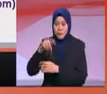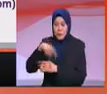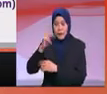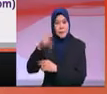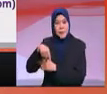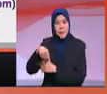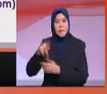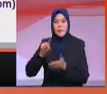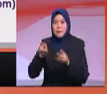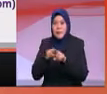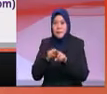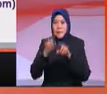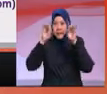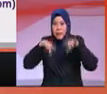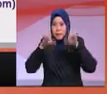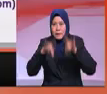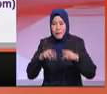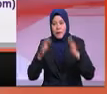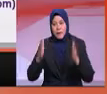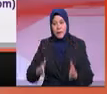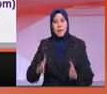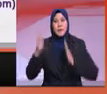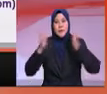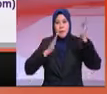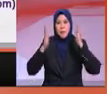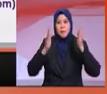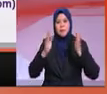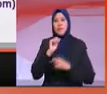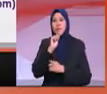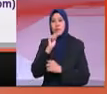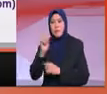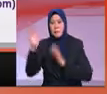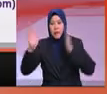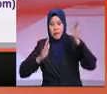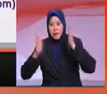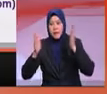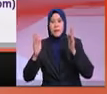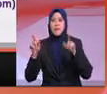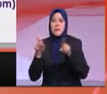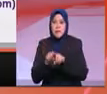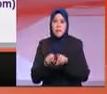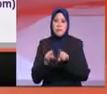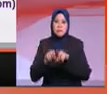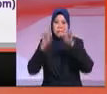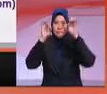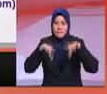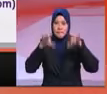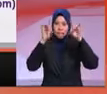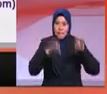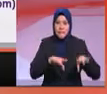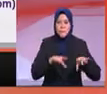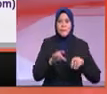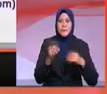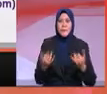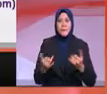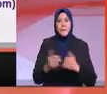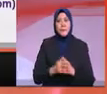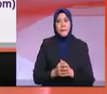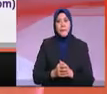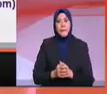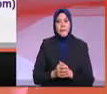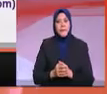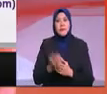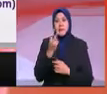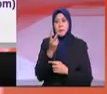akan saring sama ada orang tempatan, warga negara ataupun bukan warga negara, kita akan jalankan saringan. Jadi kita punya saringan sekarang ini kita